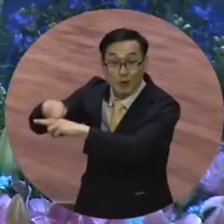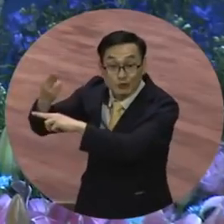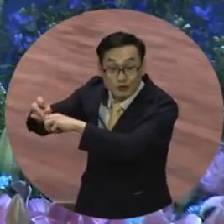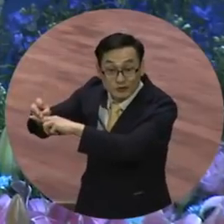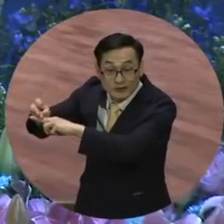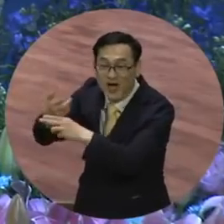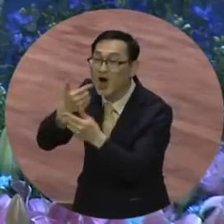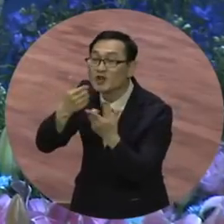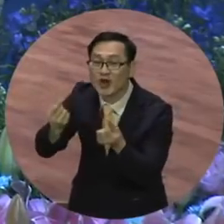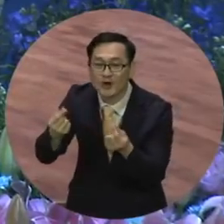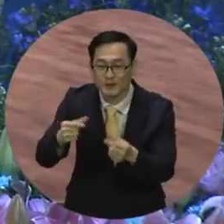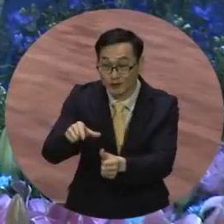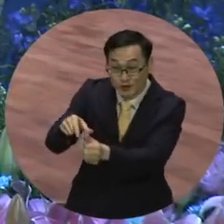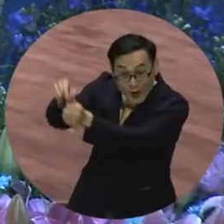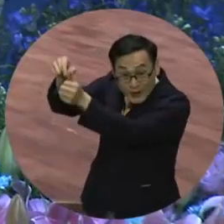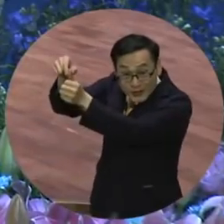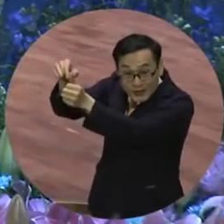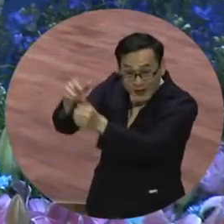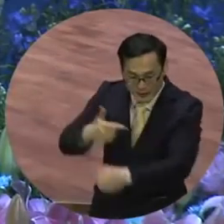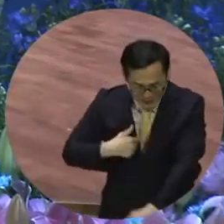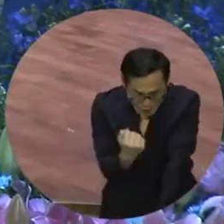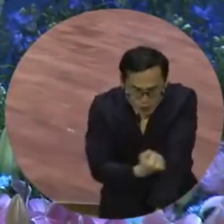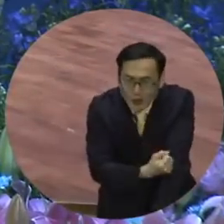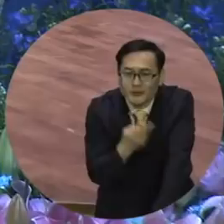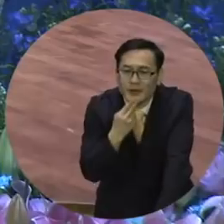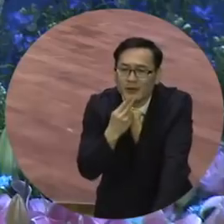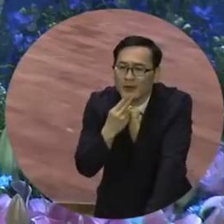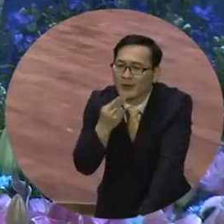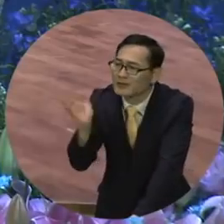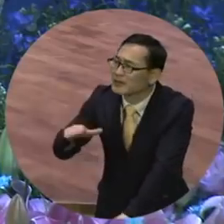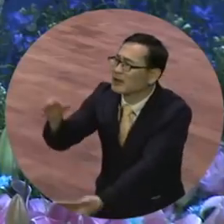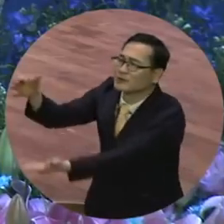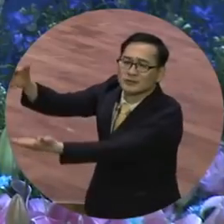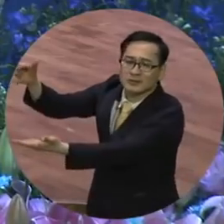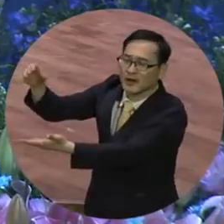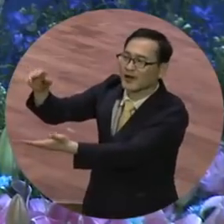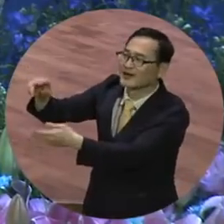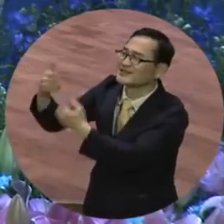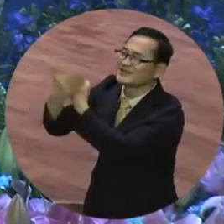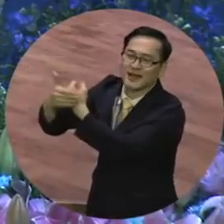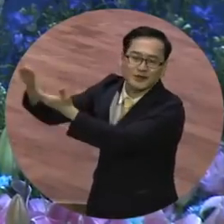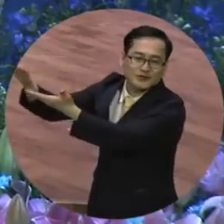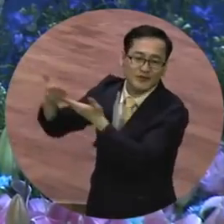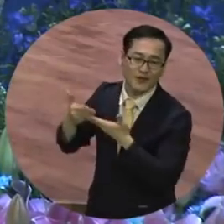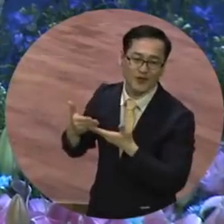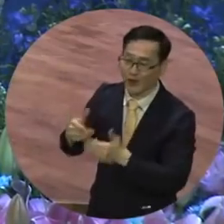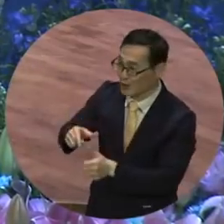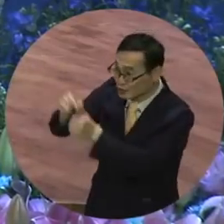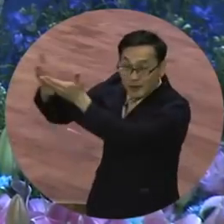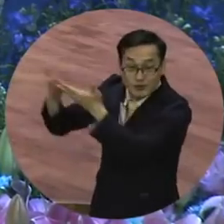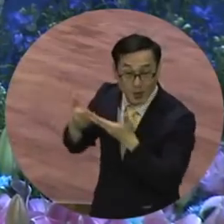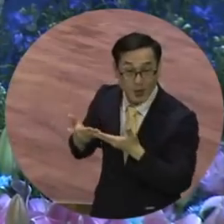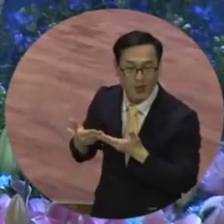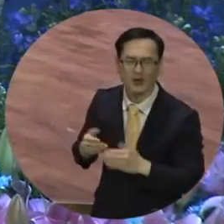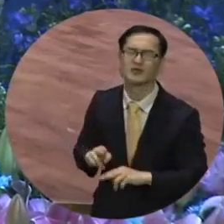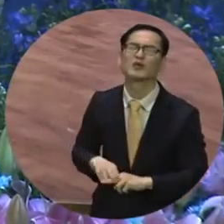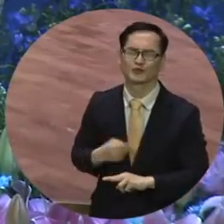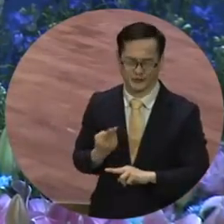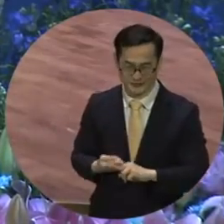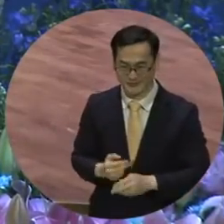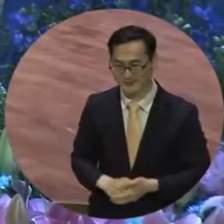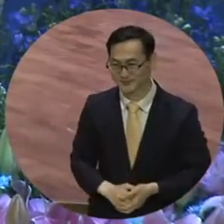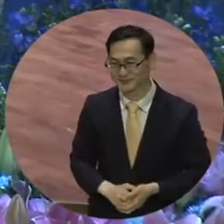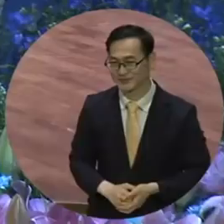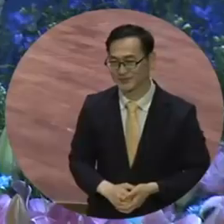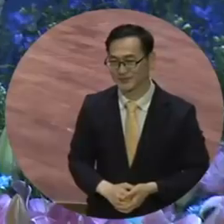구원은요, 선물이에요. 행위가 아니라 그랬어요. 너희가 그 은혜를 나야 믿음으로 말면 막